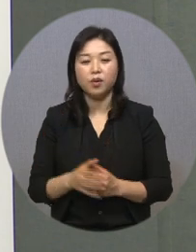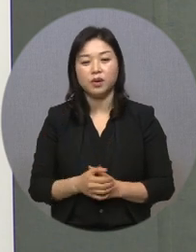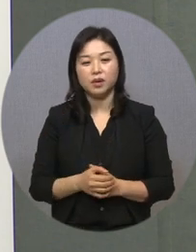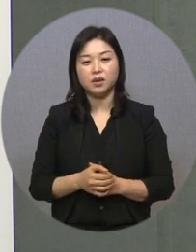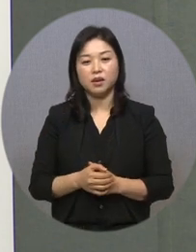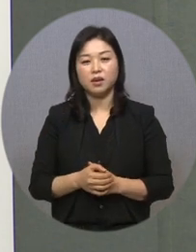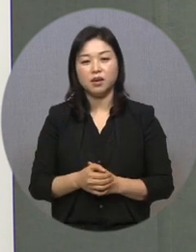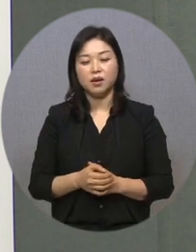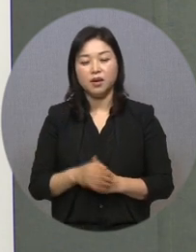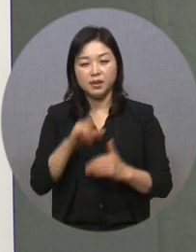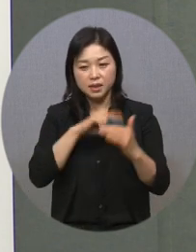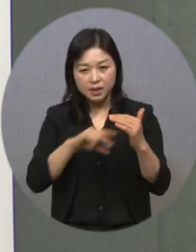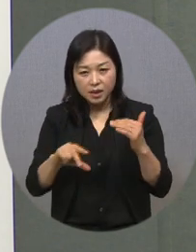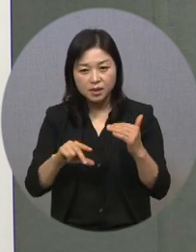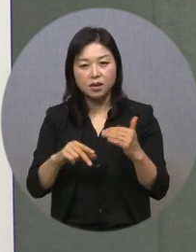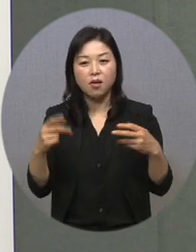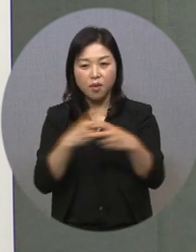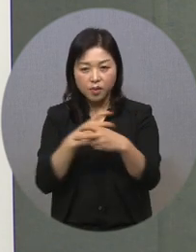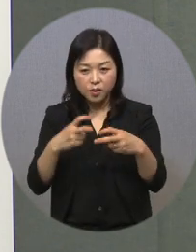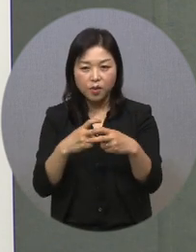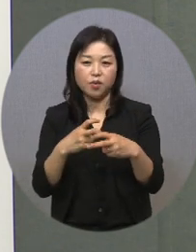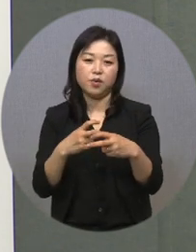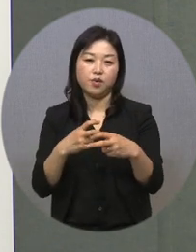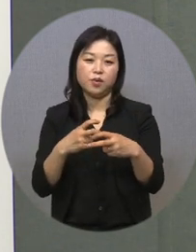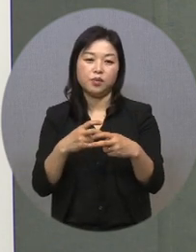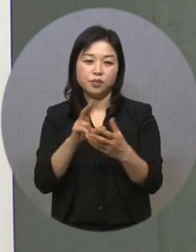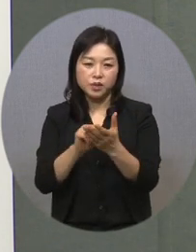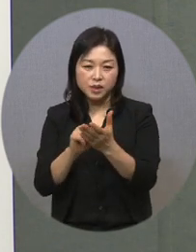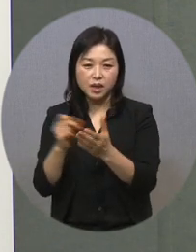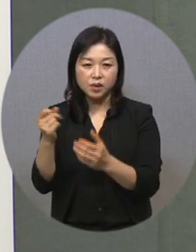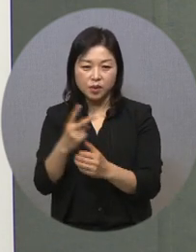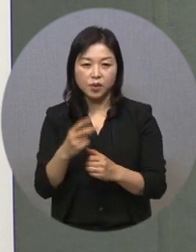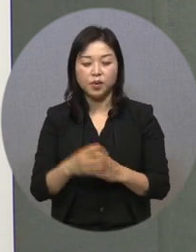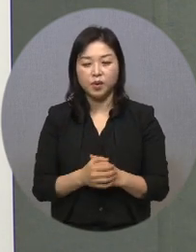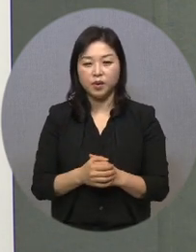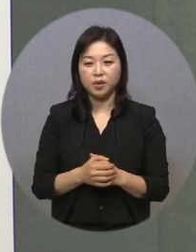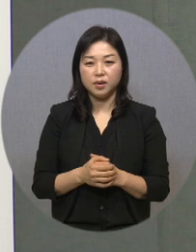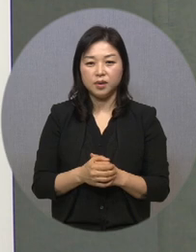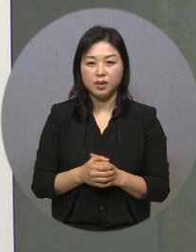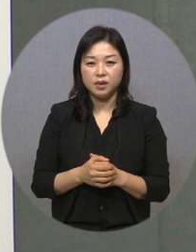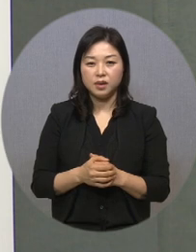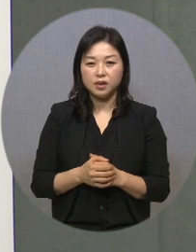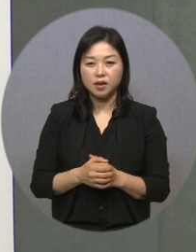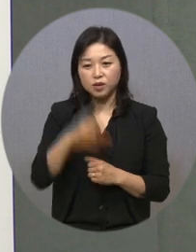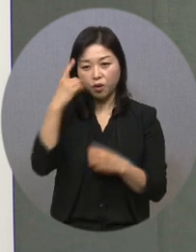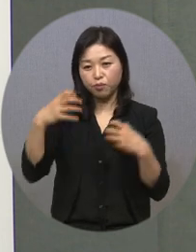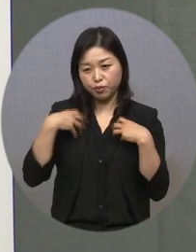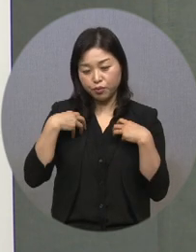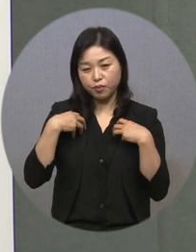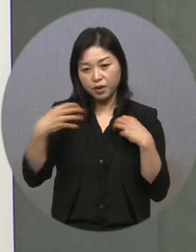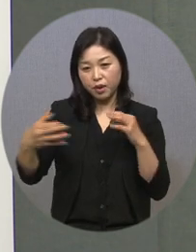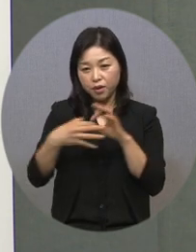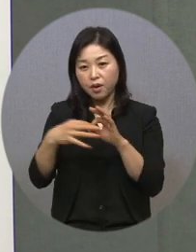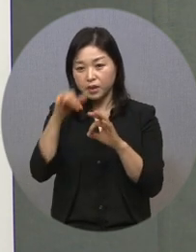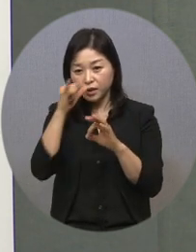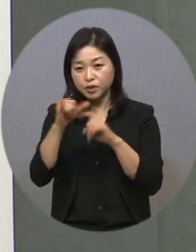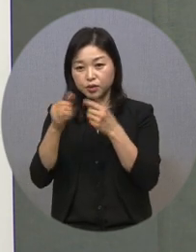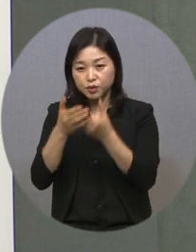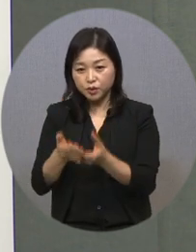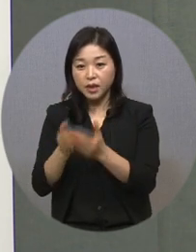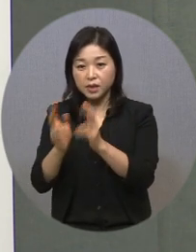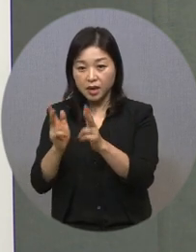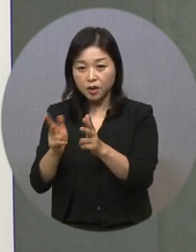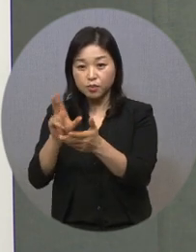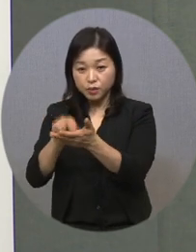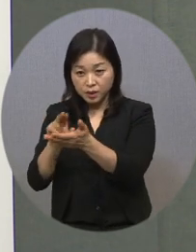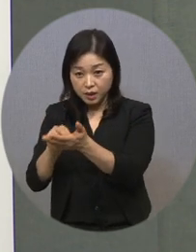대중교통 문제라든가 또는 기간 산업의 시설 문제라든가 공공시설 문제가